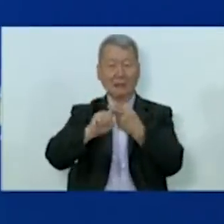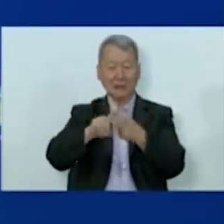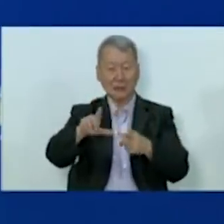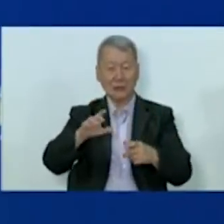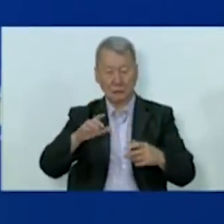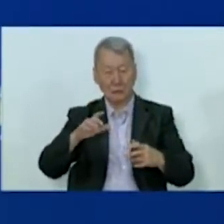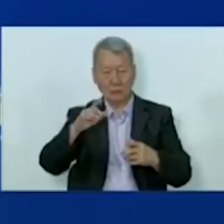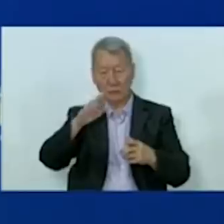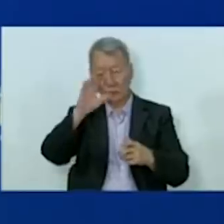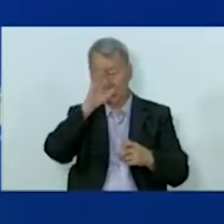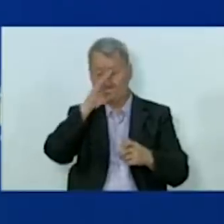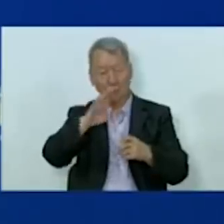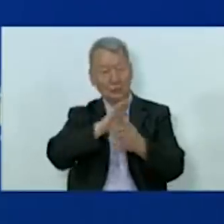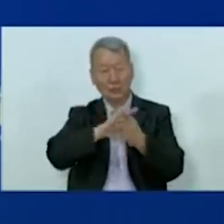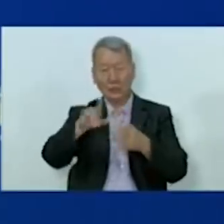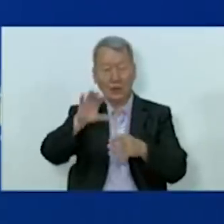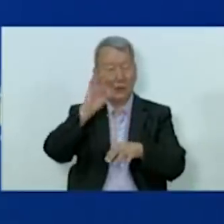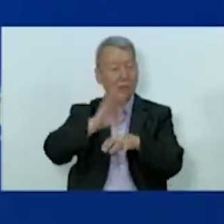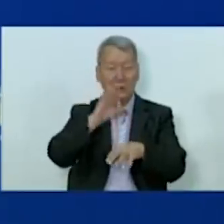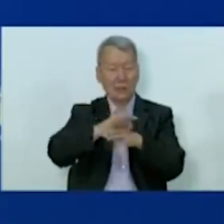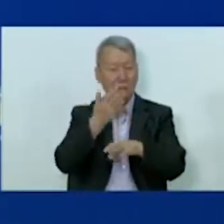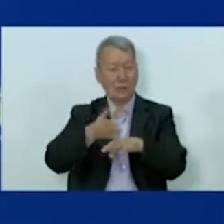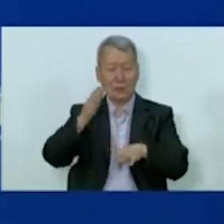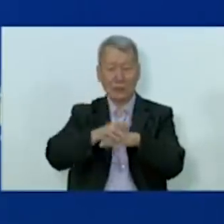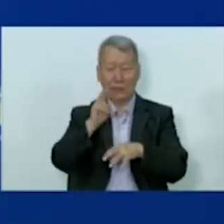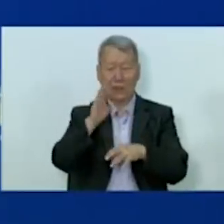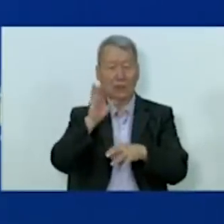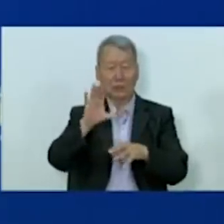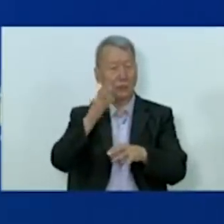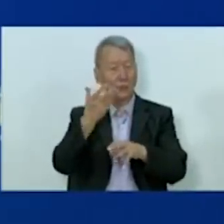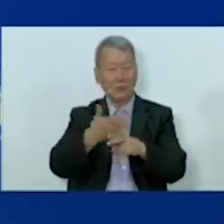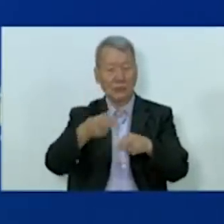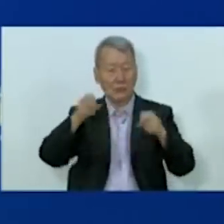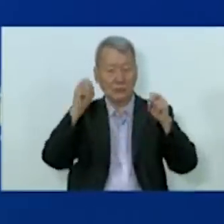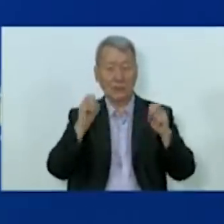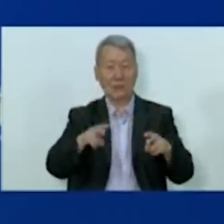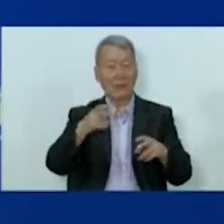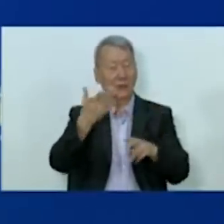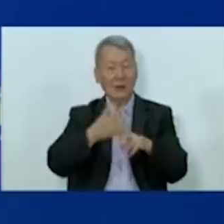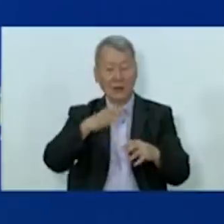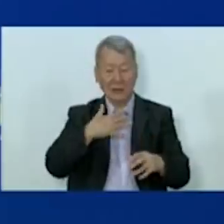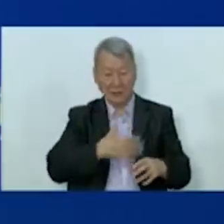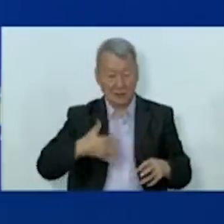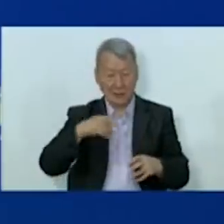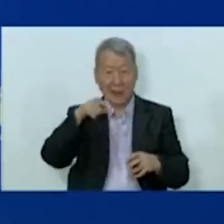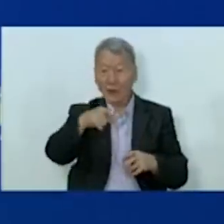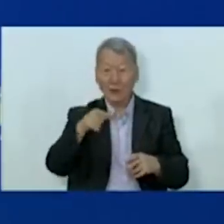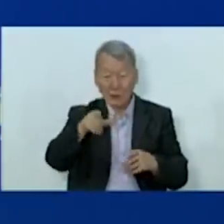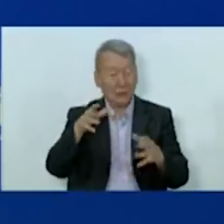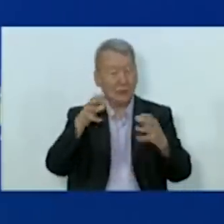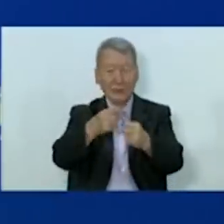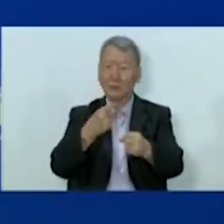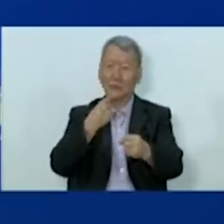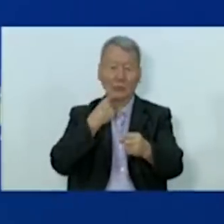табы көтөрүлүп, эти ысып ооруп жаткандардын баарын коронавируска чалдыккан деп билүү зарыл. Себеби азыр сасык тумоону же башка